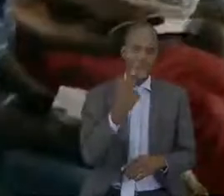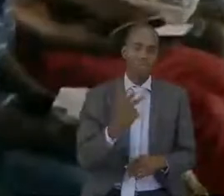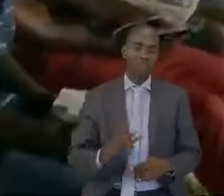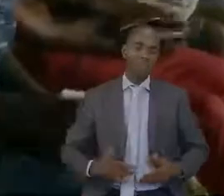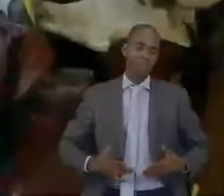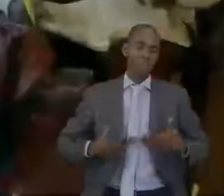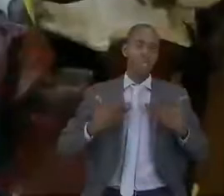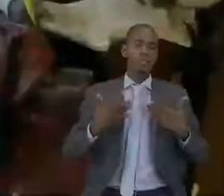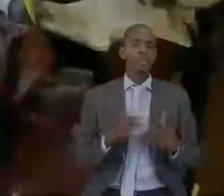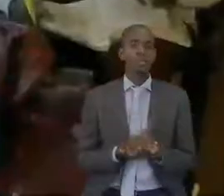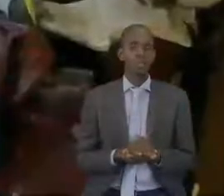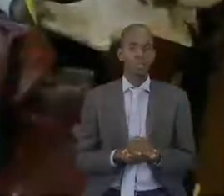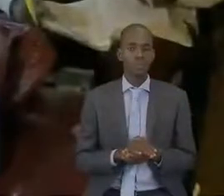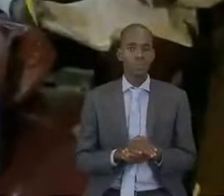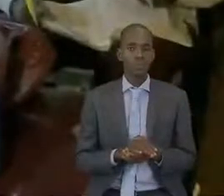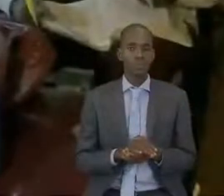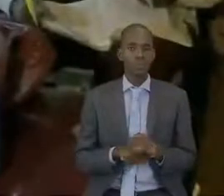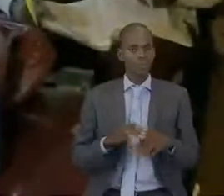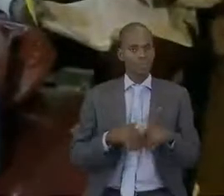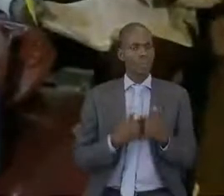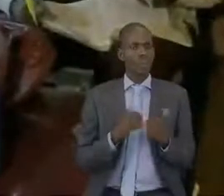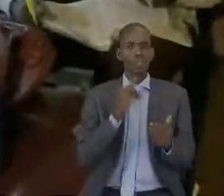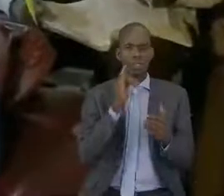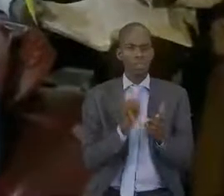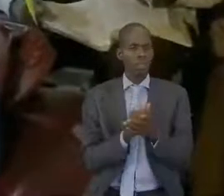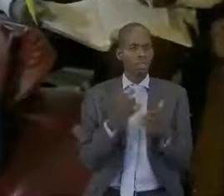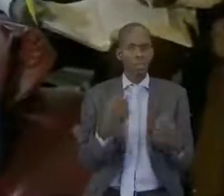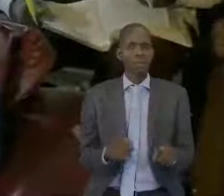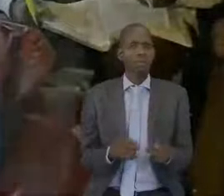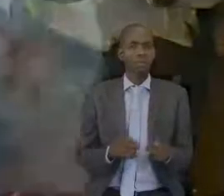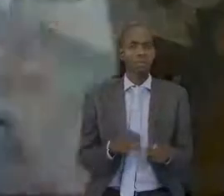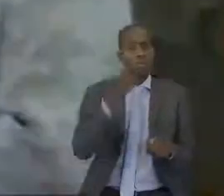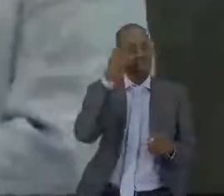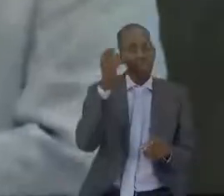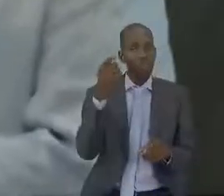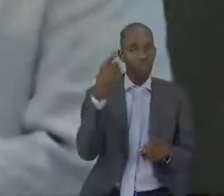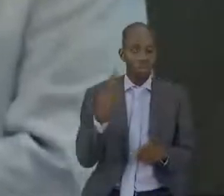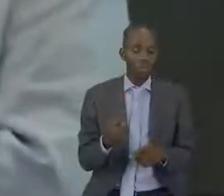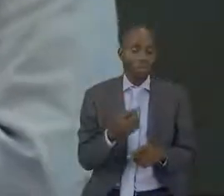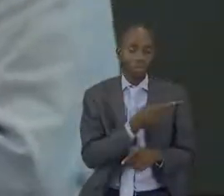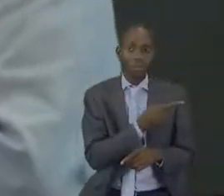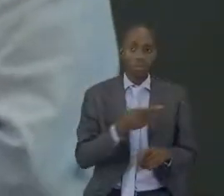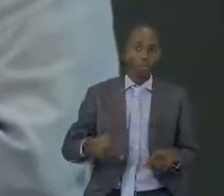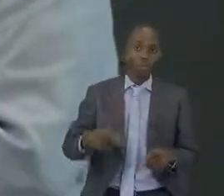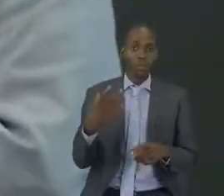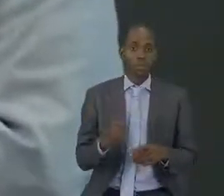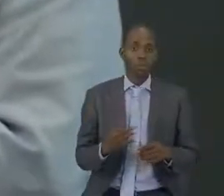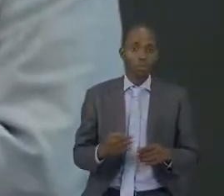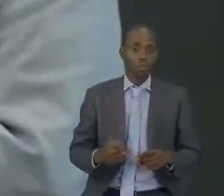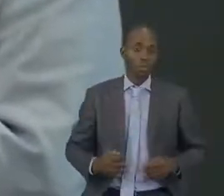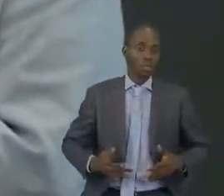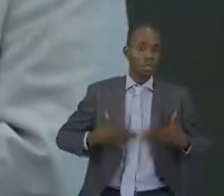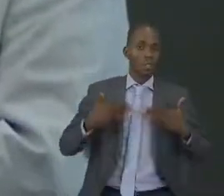Moi, je verrai la vie. Comment ça se passe? Parce que le prince de vie, le créateur de la